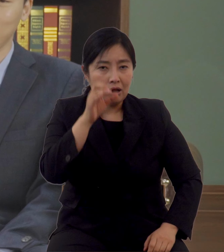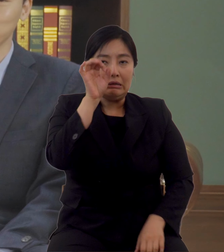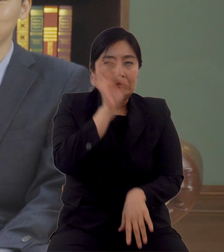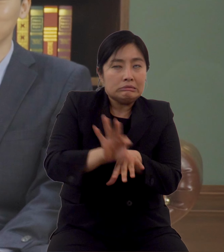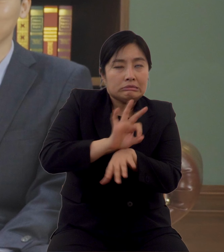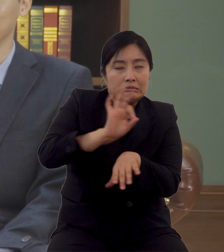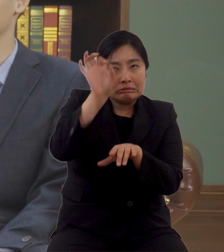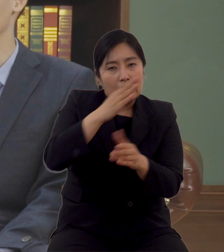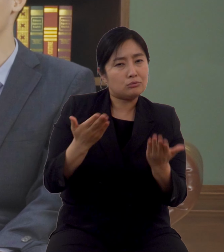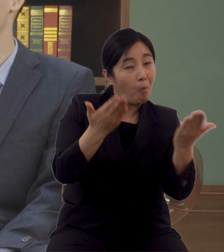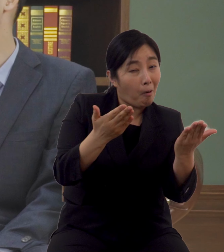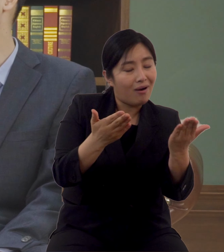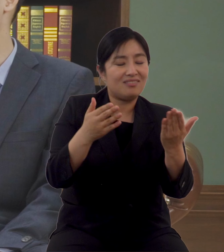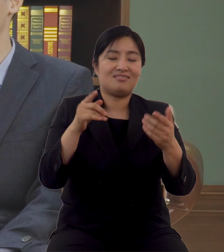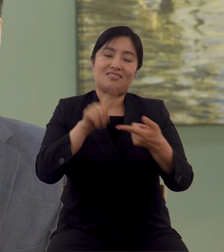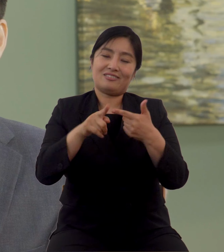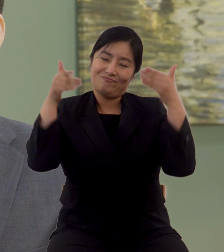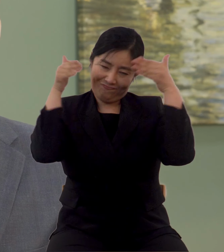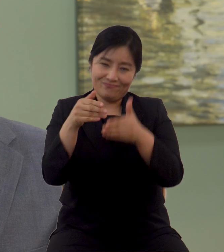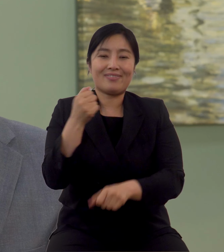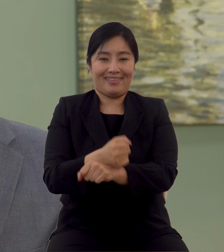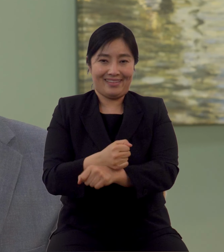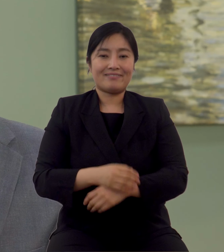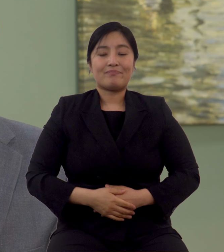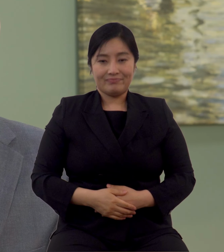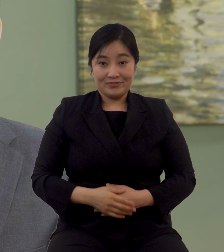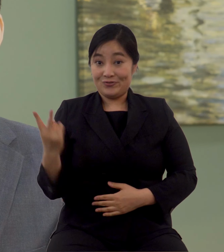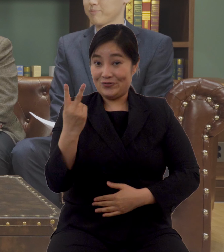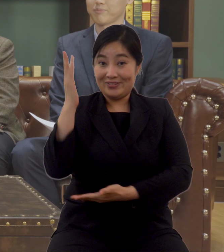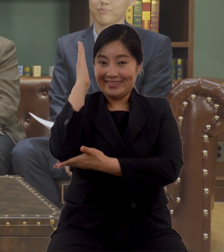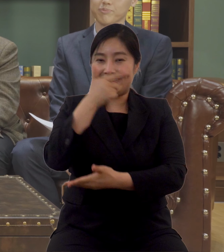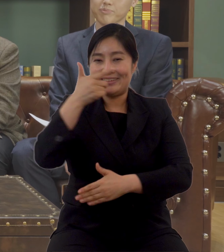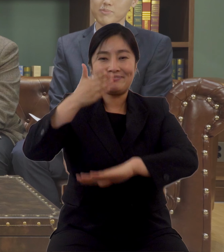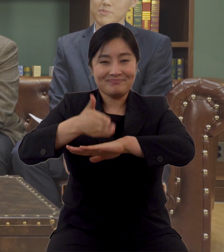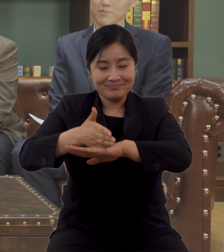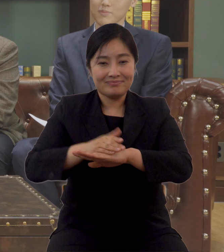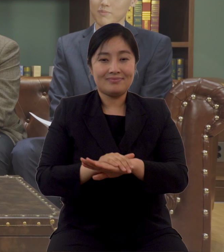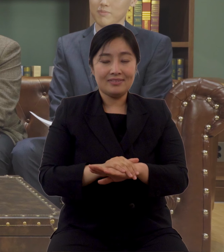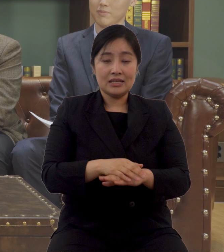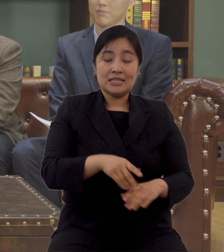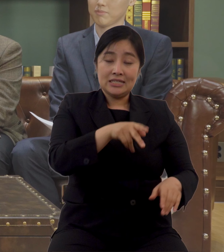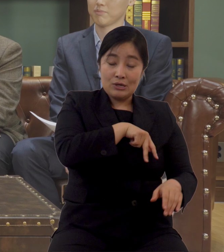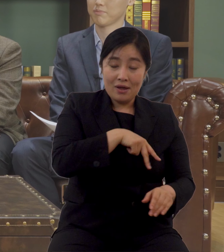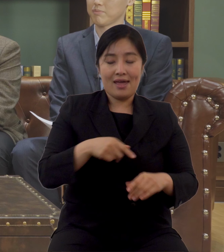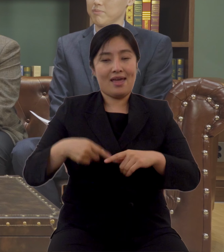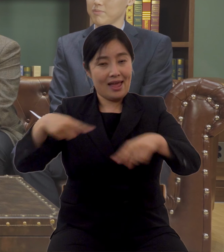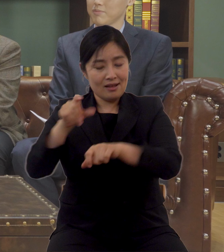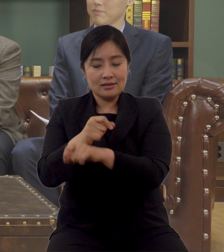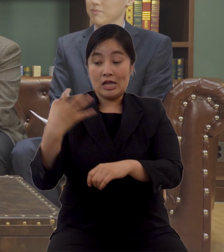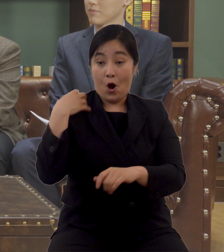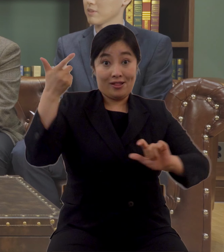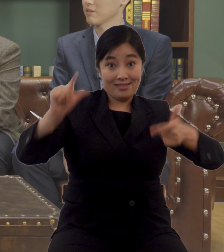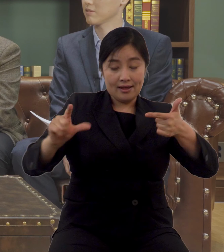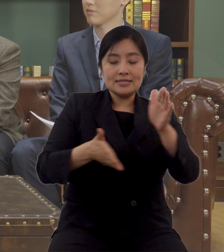따졌는가, 아니면 그냥 넘겨줘 버렸는가 주목해서 살펴보겠습니다. 네, 두 분 말씀 감사합니다. 의회와 행정은